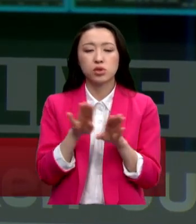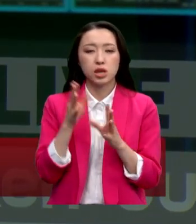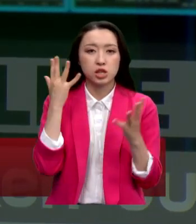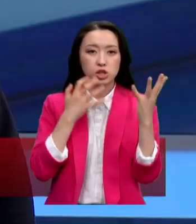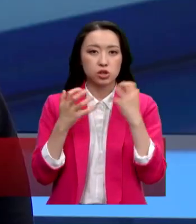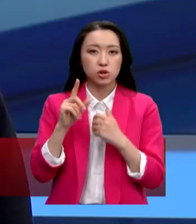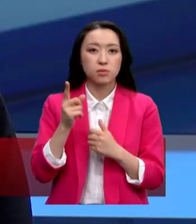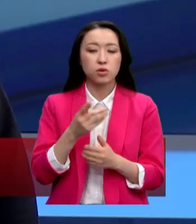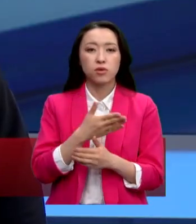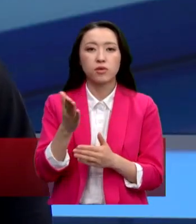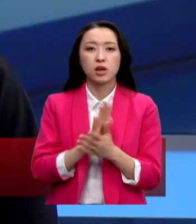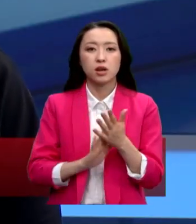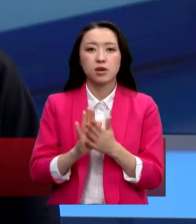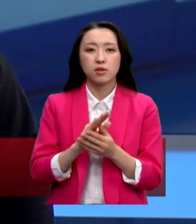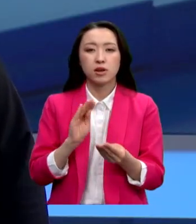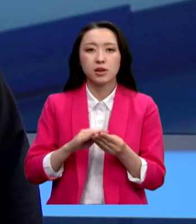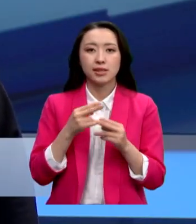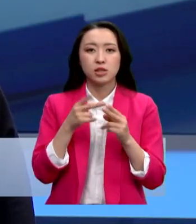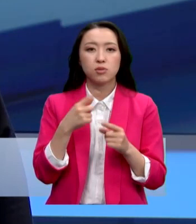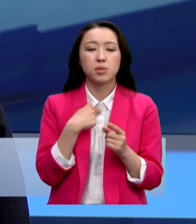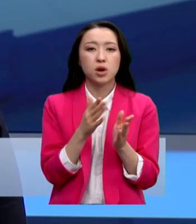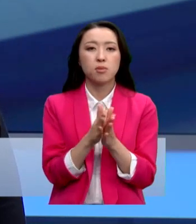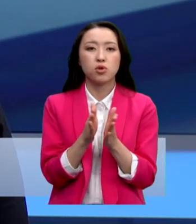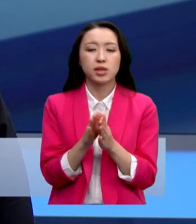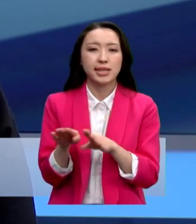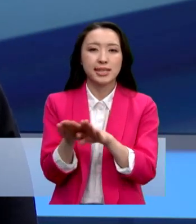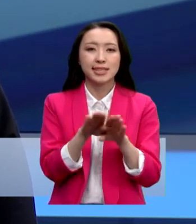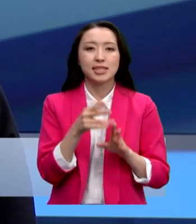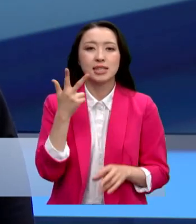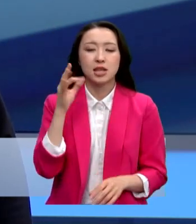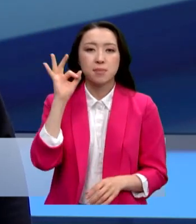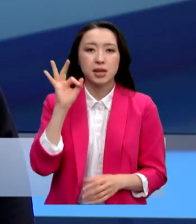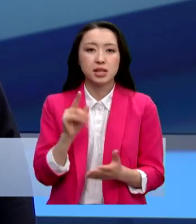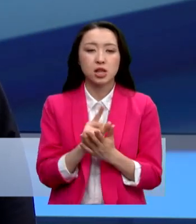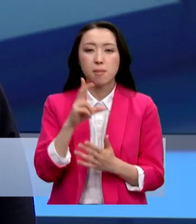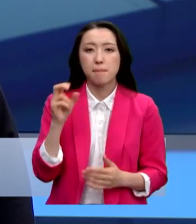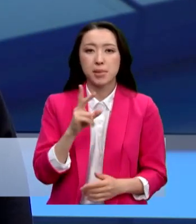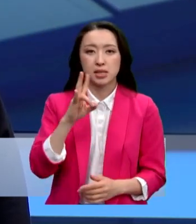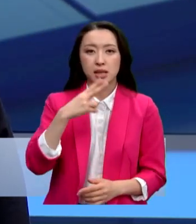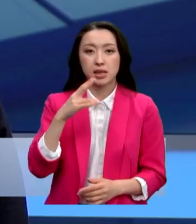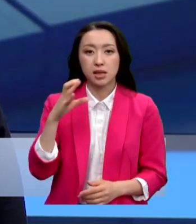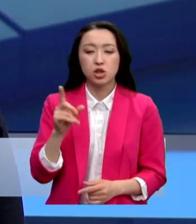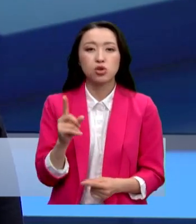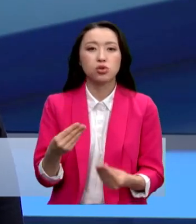Потому что вот вы выше говорили по поводу того, что мы просим единый 3% налог без порога по НДС. Что нам это